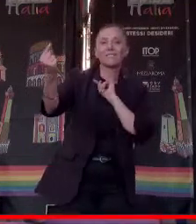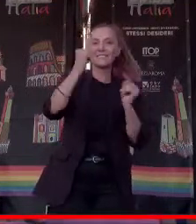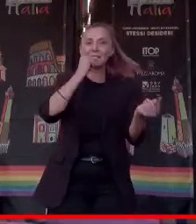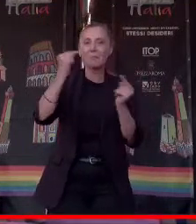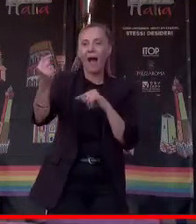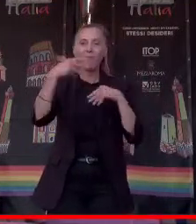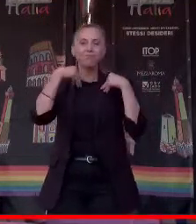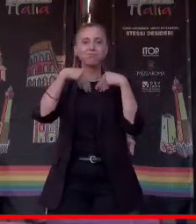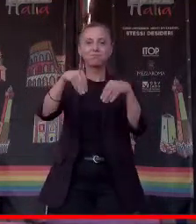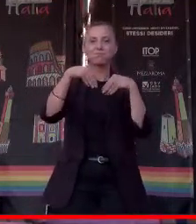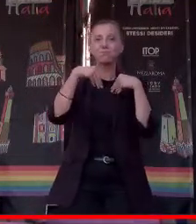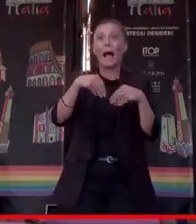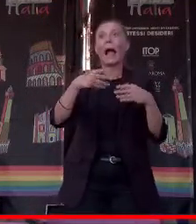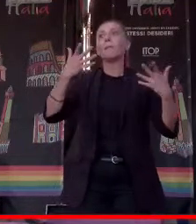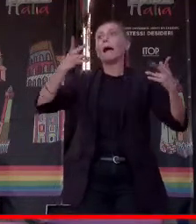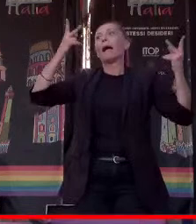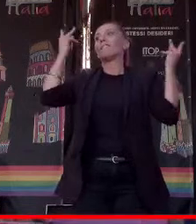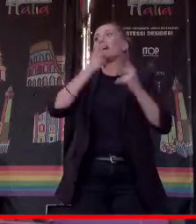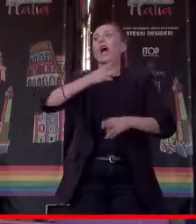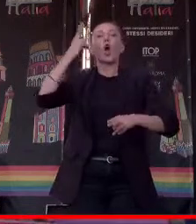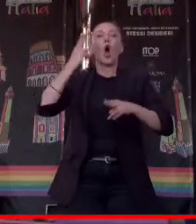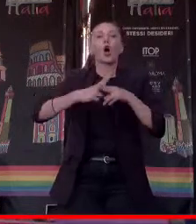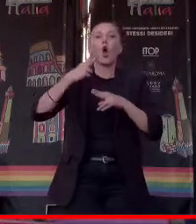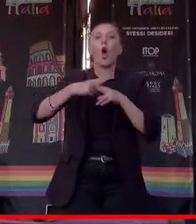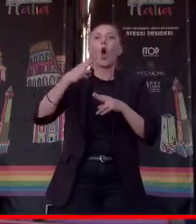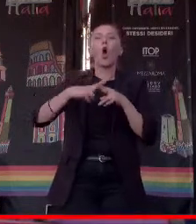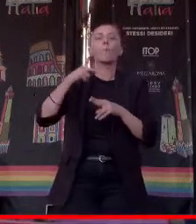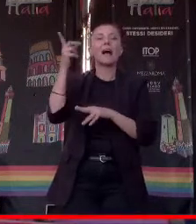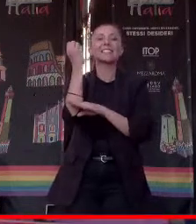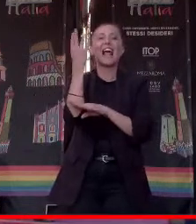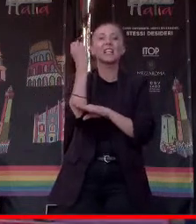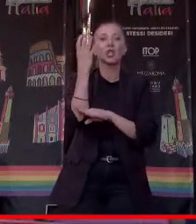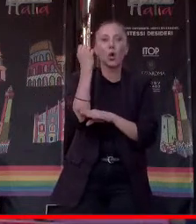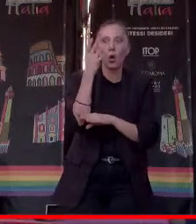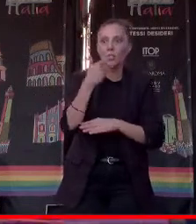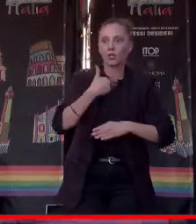a partecipare, però a Roma Termini siamo arrivati lì. Roma Termini,